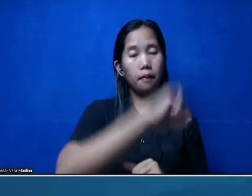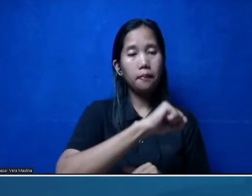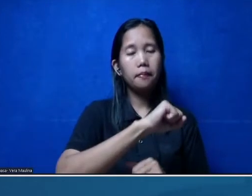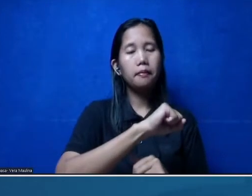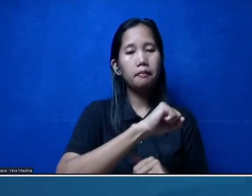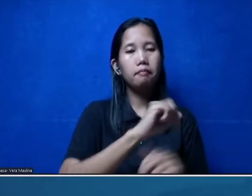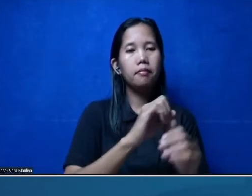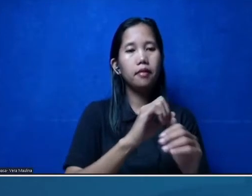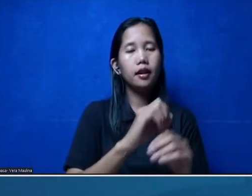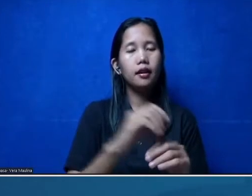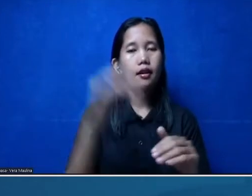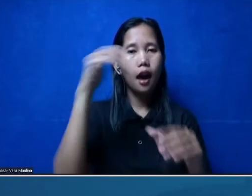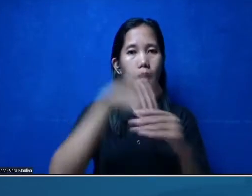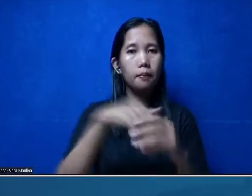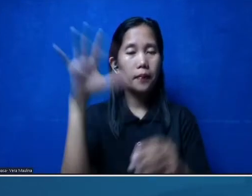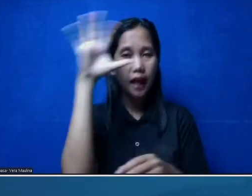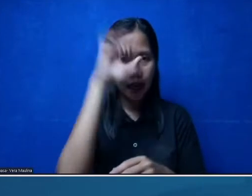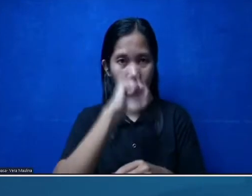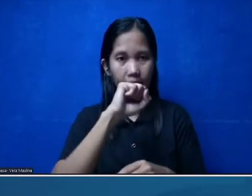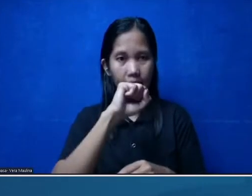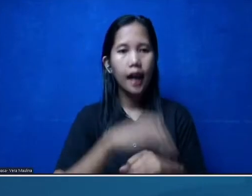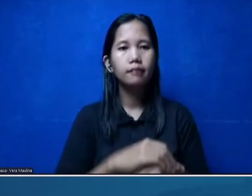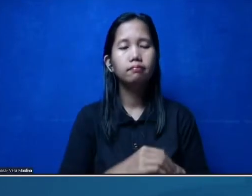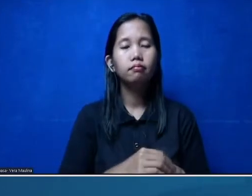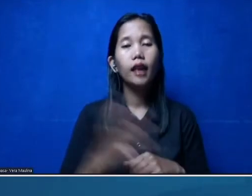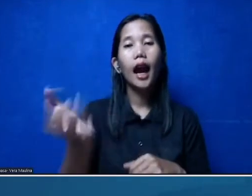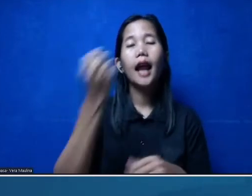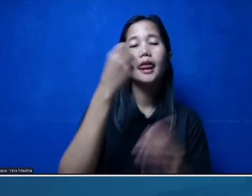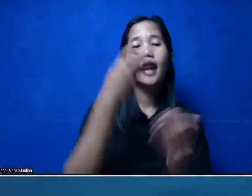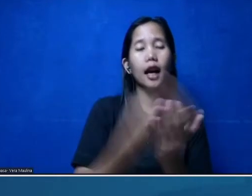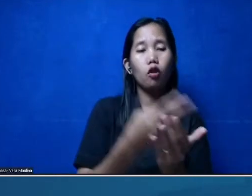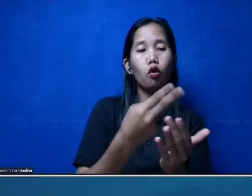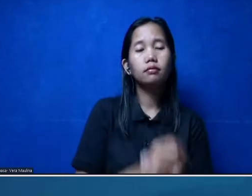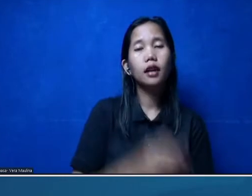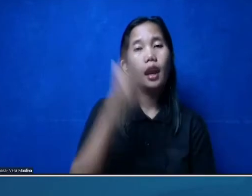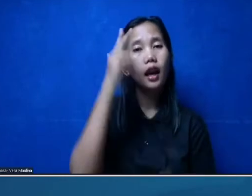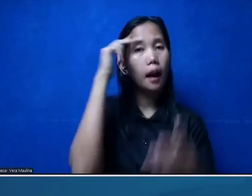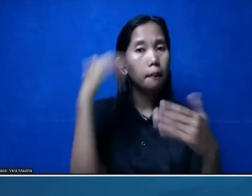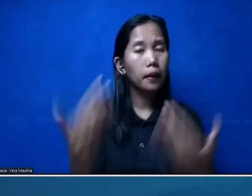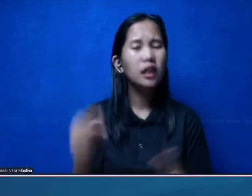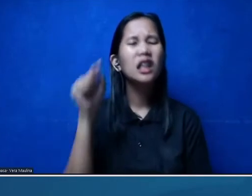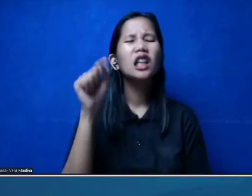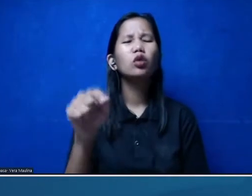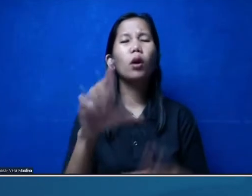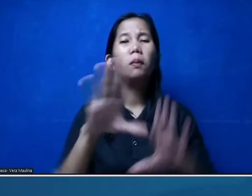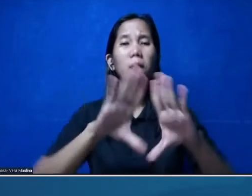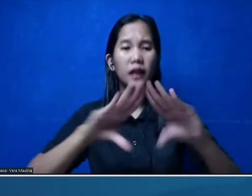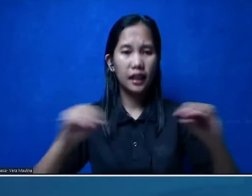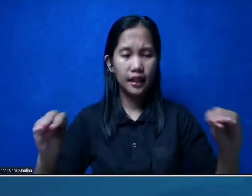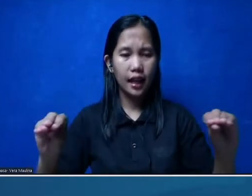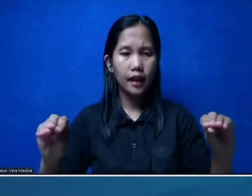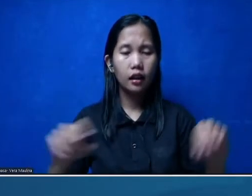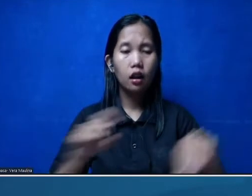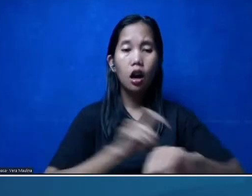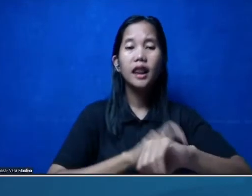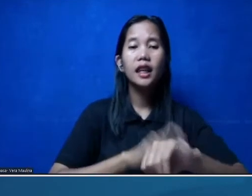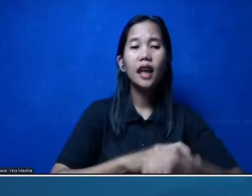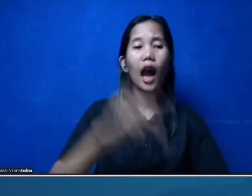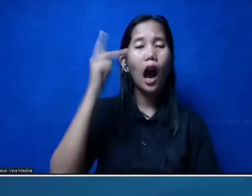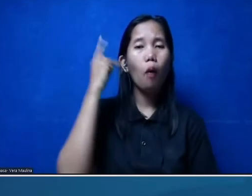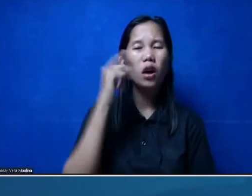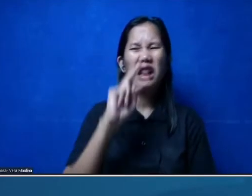Karena itulah pekerjaannya dan ketika Hawa tertipu lalu memakan lalu mengambil